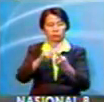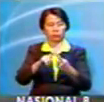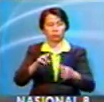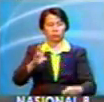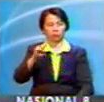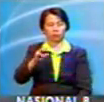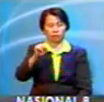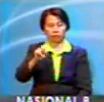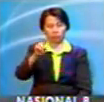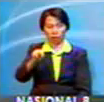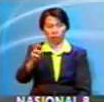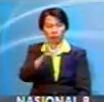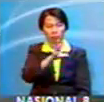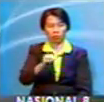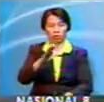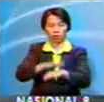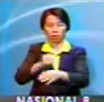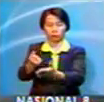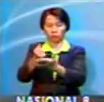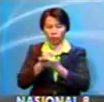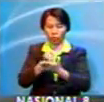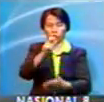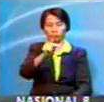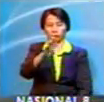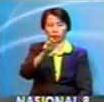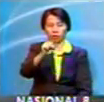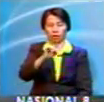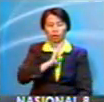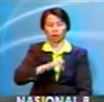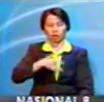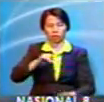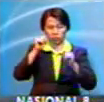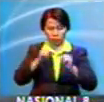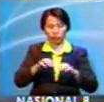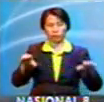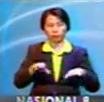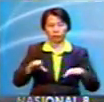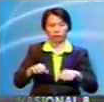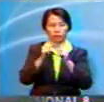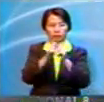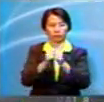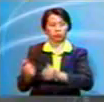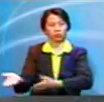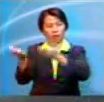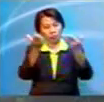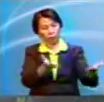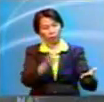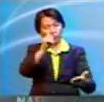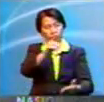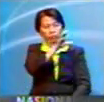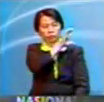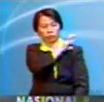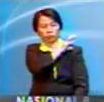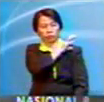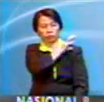Majlis Sukan Negara dan atas pertolongan KBS, saya rasa benda ini boleh dilakukan dengan membawakan satu